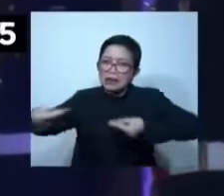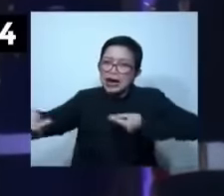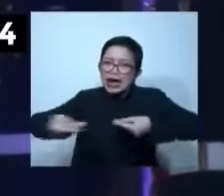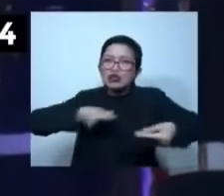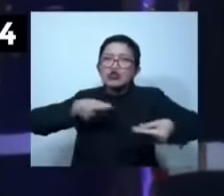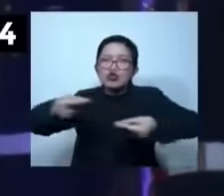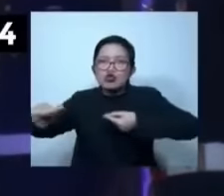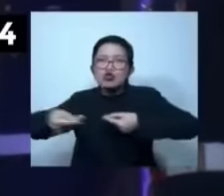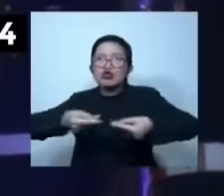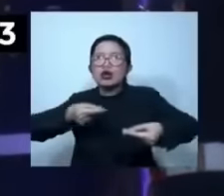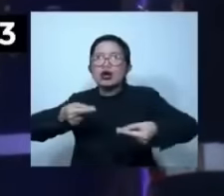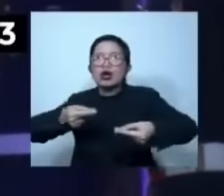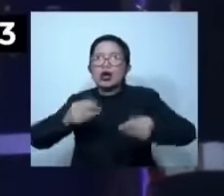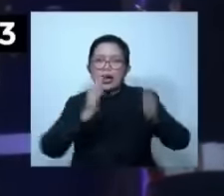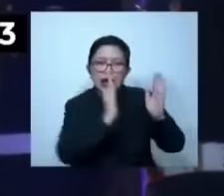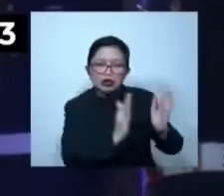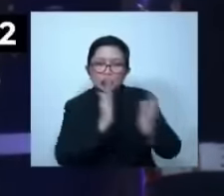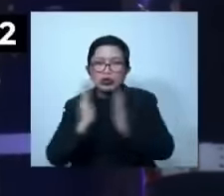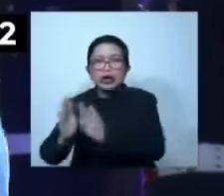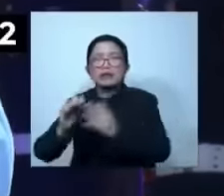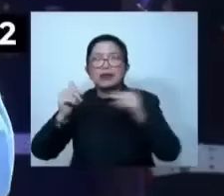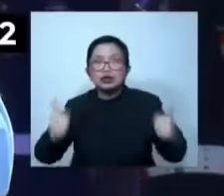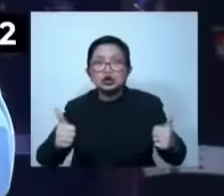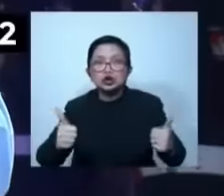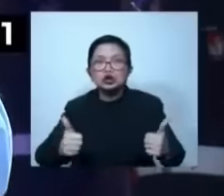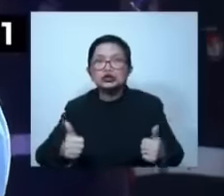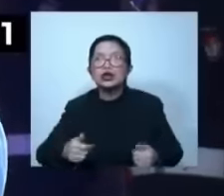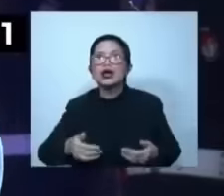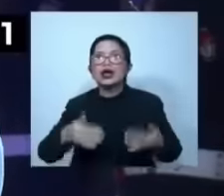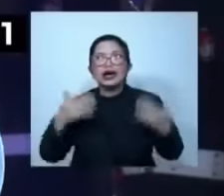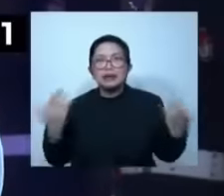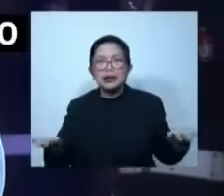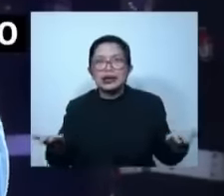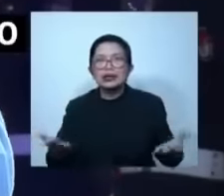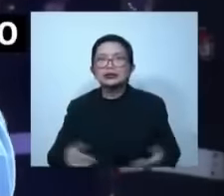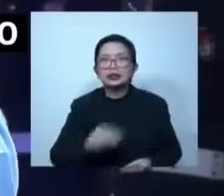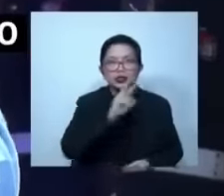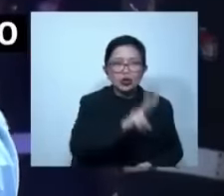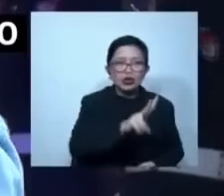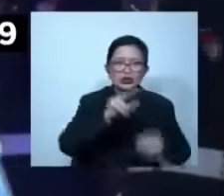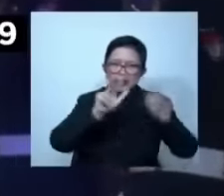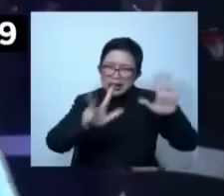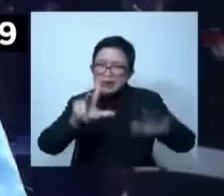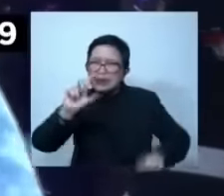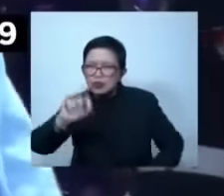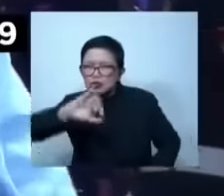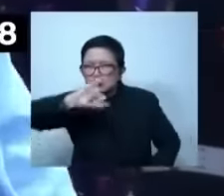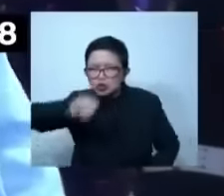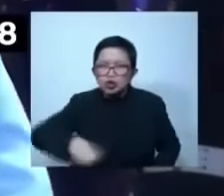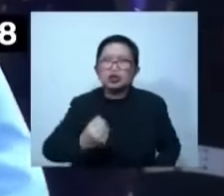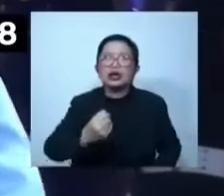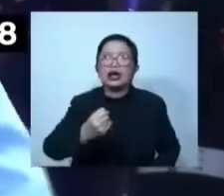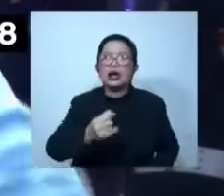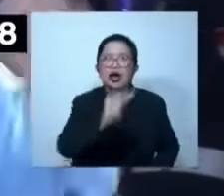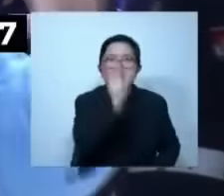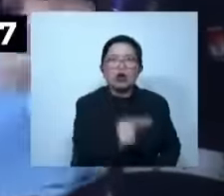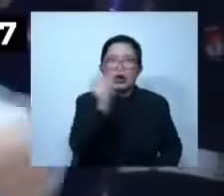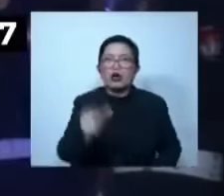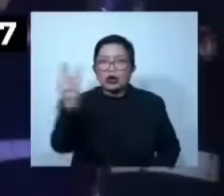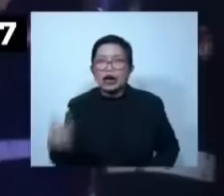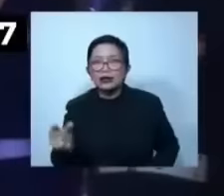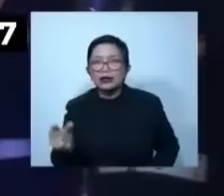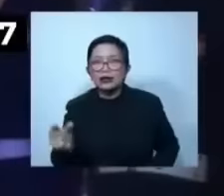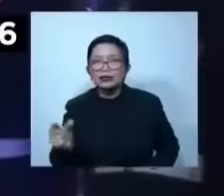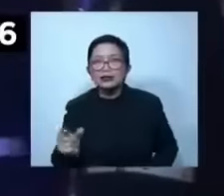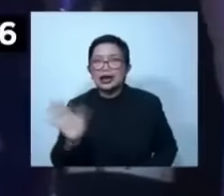Saudara-saudara, apakah di tengah 280 juta rakyat masa tidak